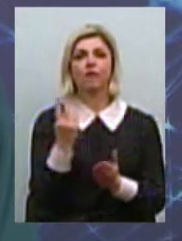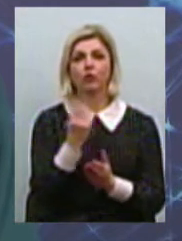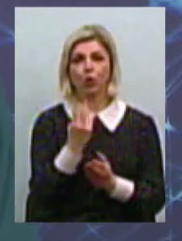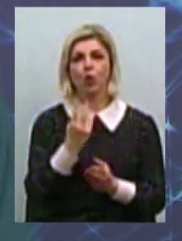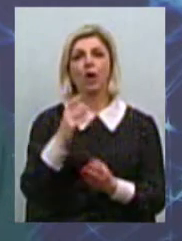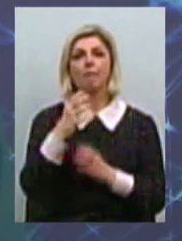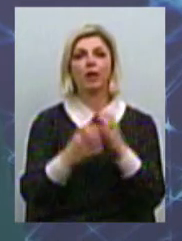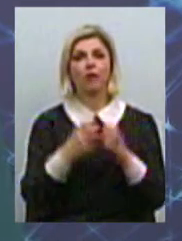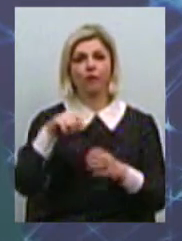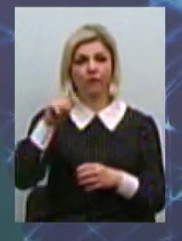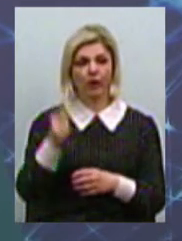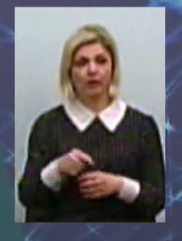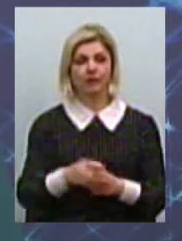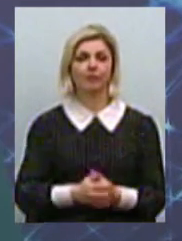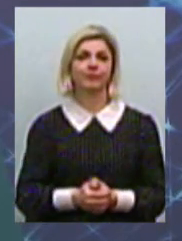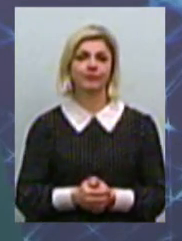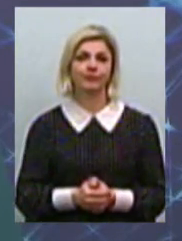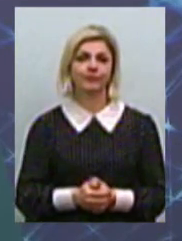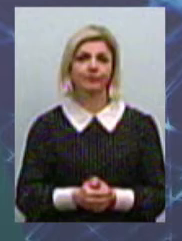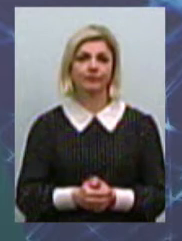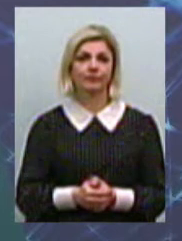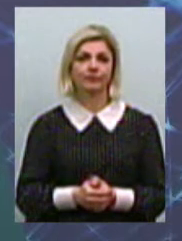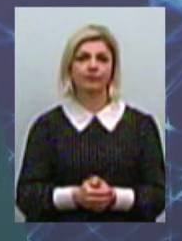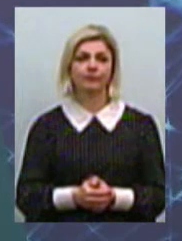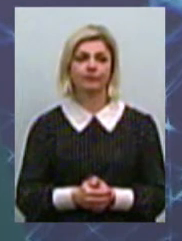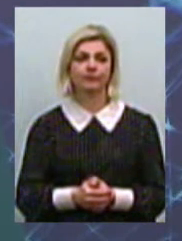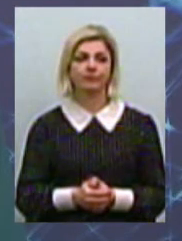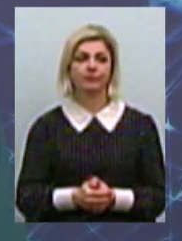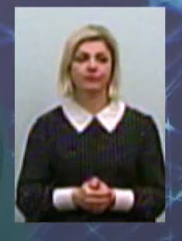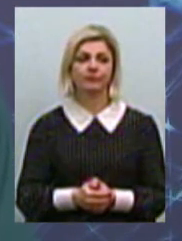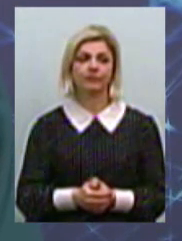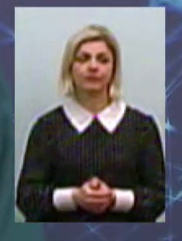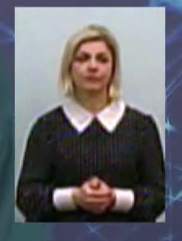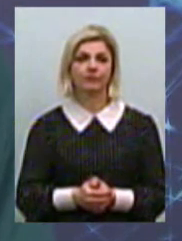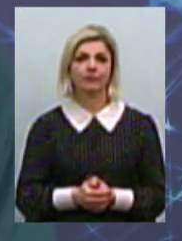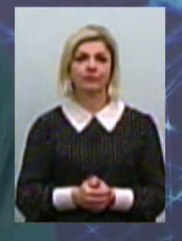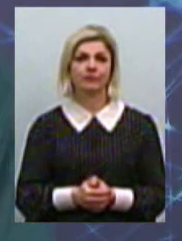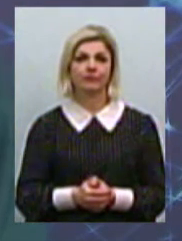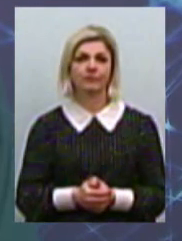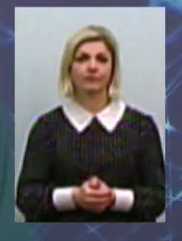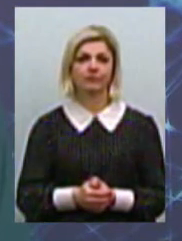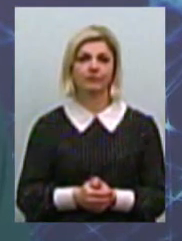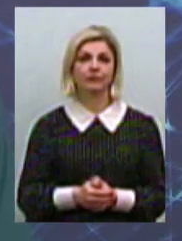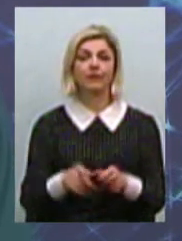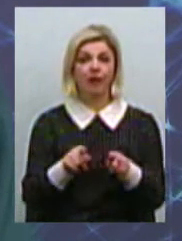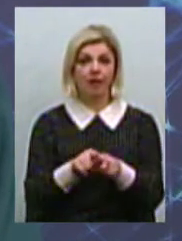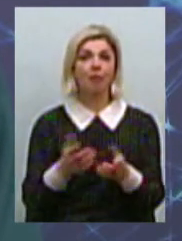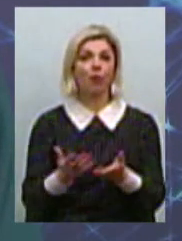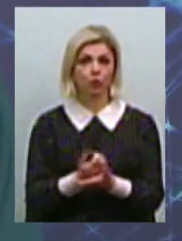трагічним подіям. І такі от паралелі, так получилося,